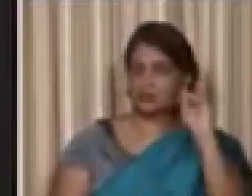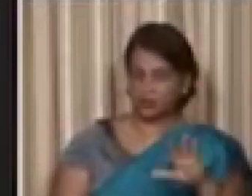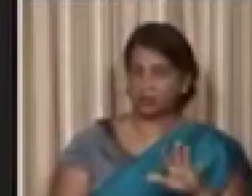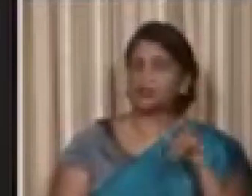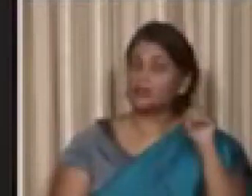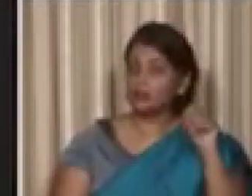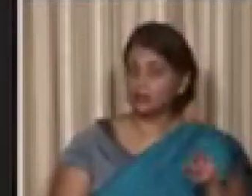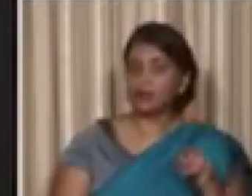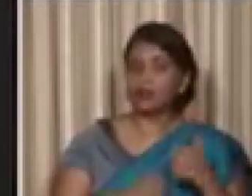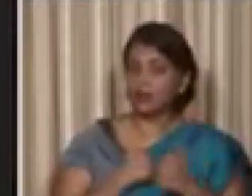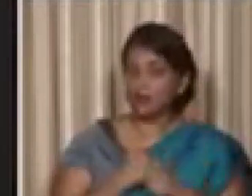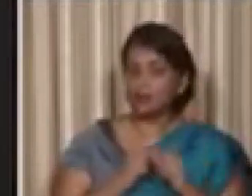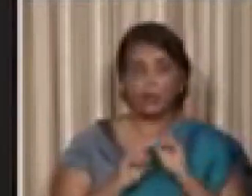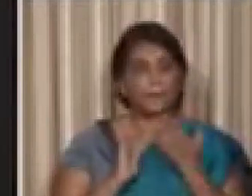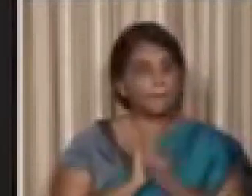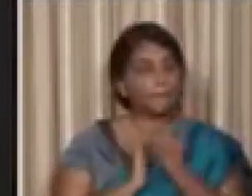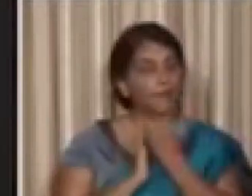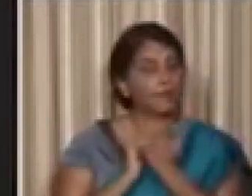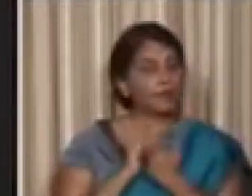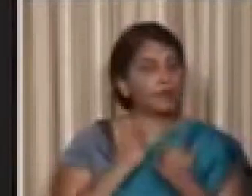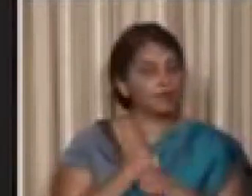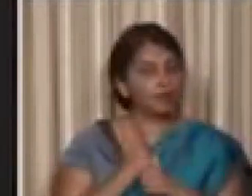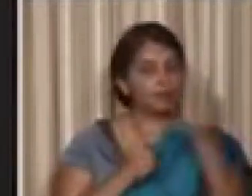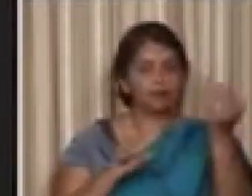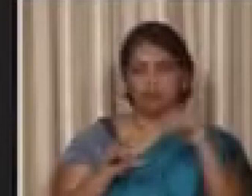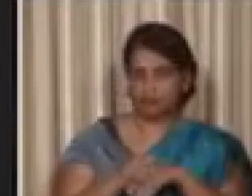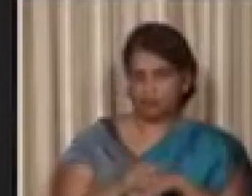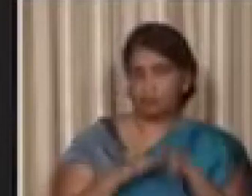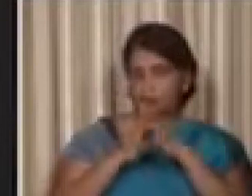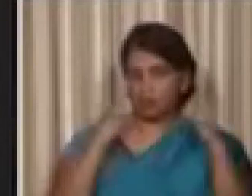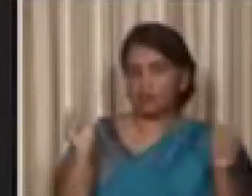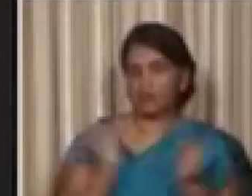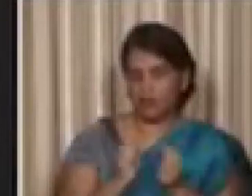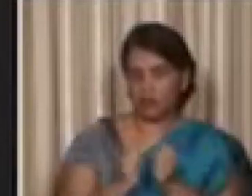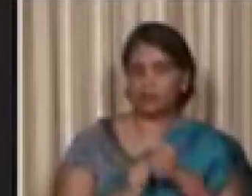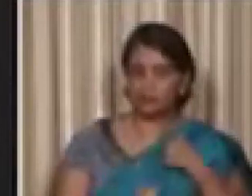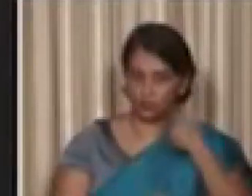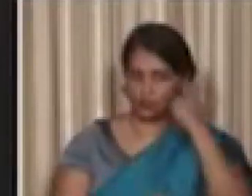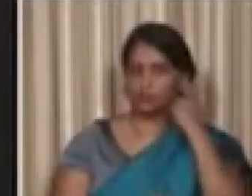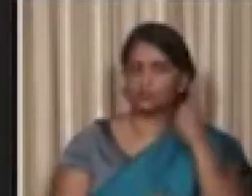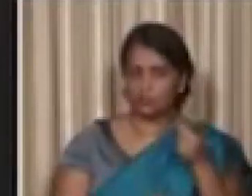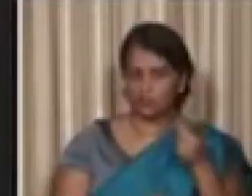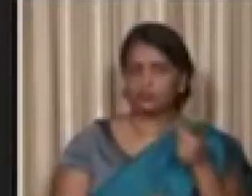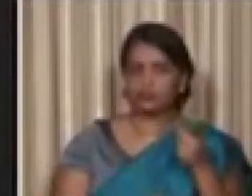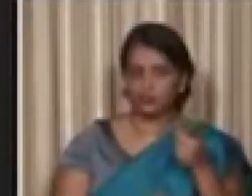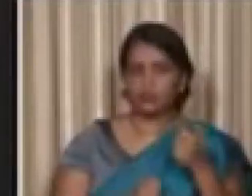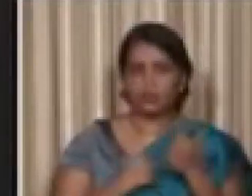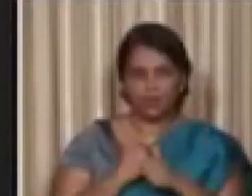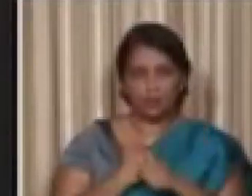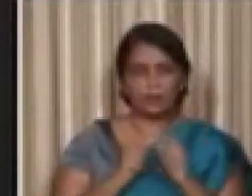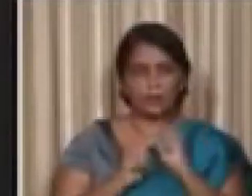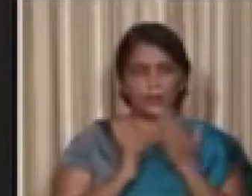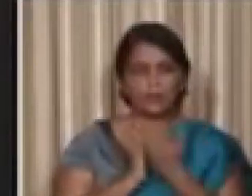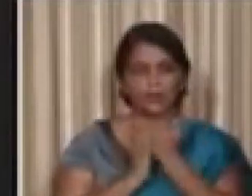හැබැයි ඒ හදන ප්‍රතිපත්තිමාලාව හදන ඒ වෙලාවෙත් සිටි ඔබතුමා ලොකු කාර්යභාරයක් කරා. අපි දන්නවා, මම හිතන්නේ ප්‍රතිපත්ති ප්‍රකාශනයේ හදන